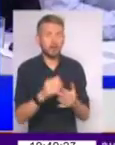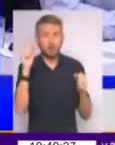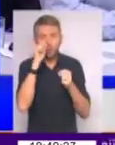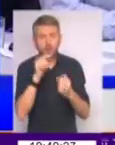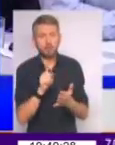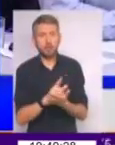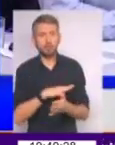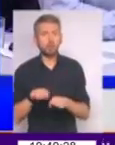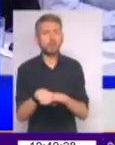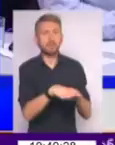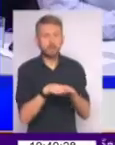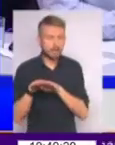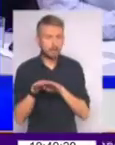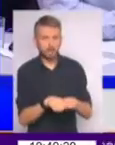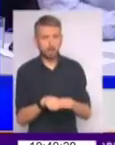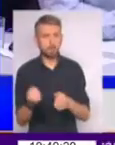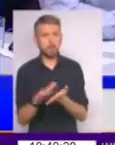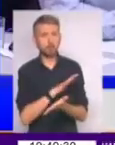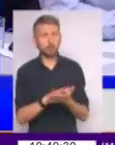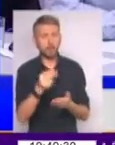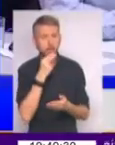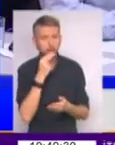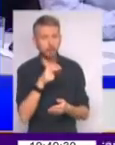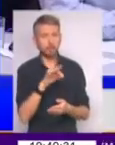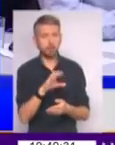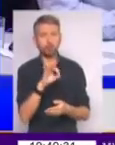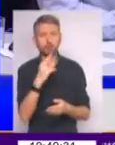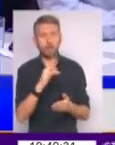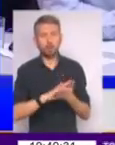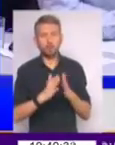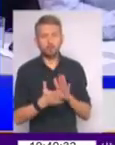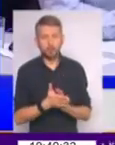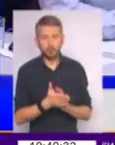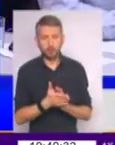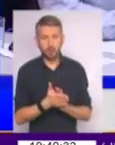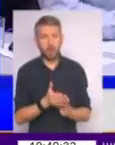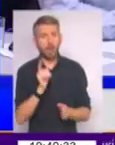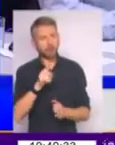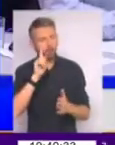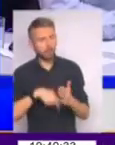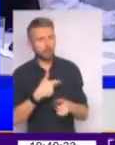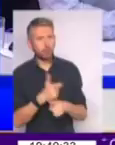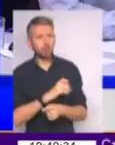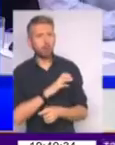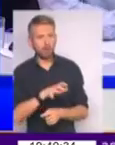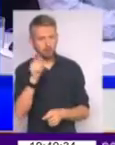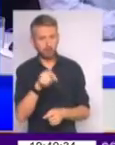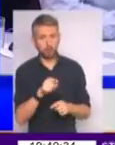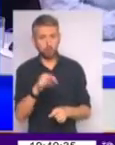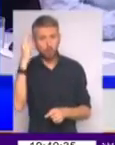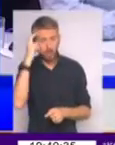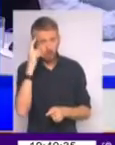Має бути єдиний стандарт безкоштовне харчування по соціальному статусу бідний. А там, повірте, досить багаті приїхали. Тут по Києву,